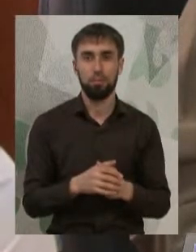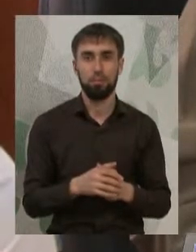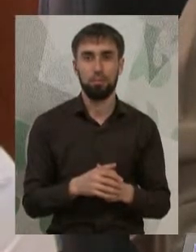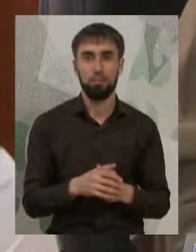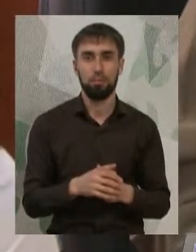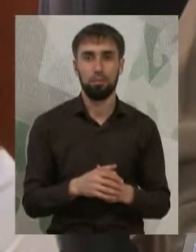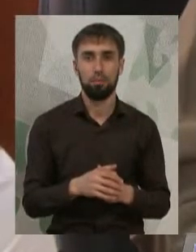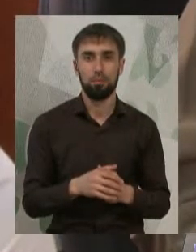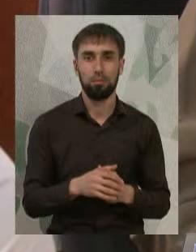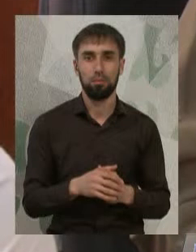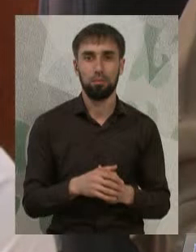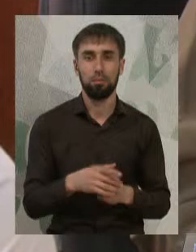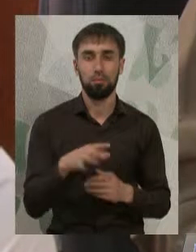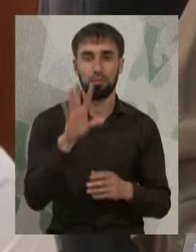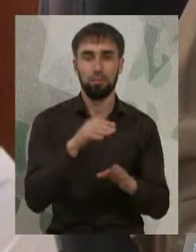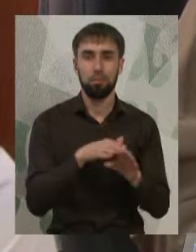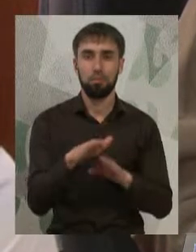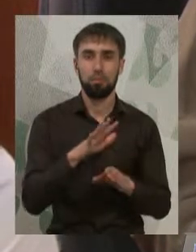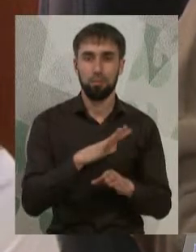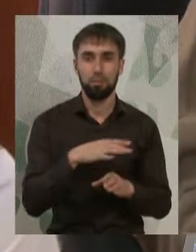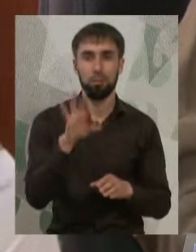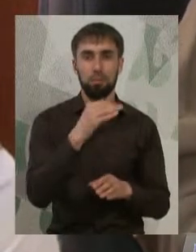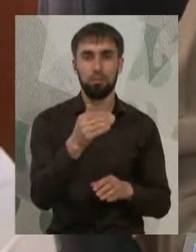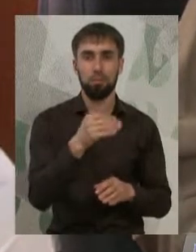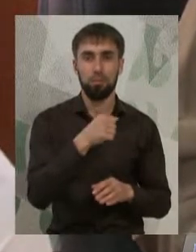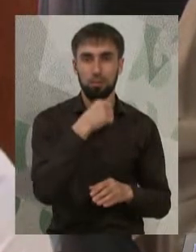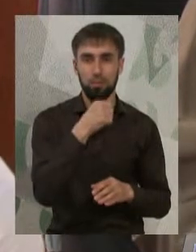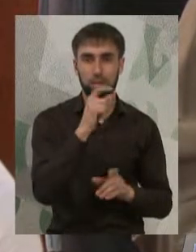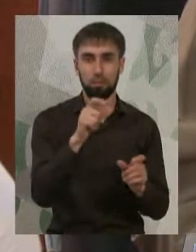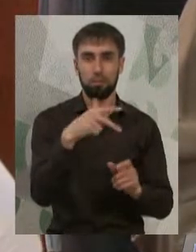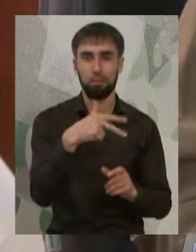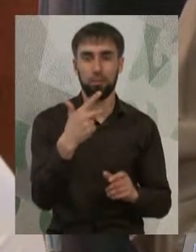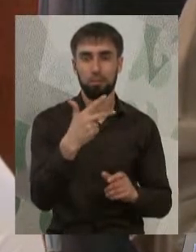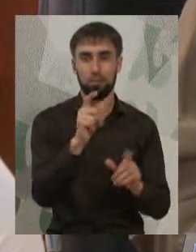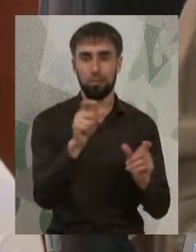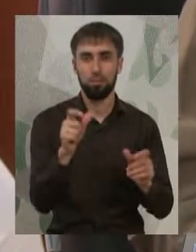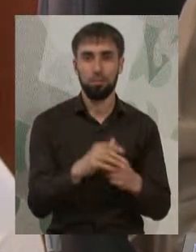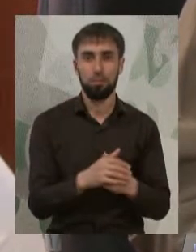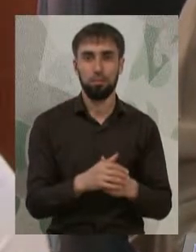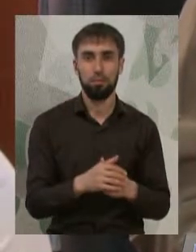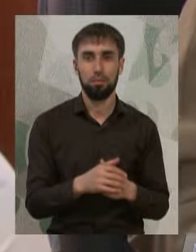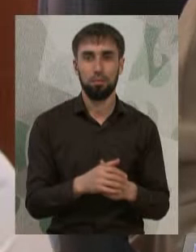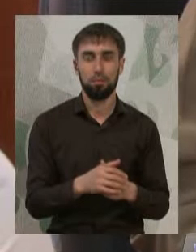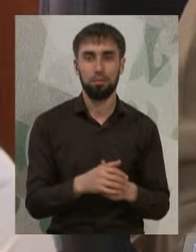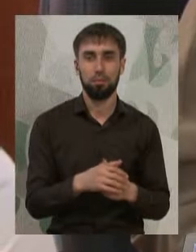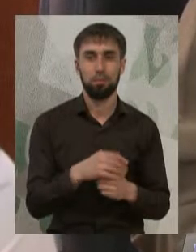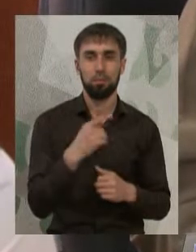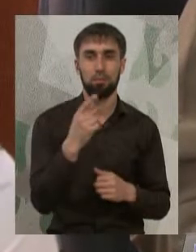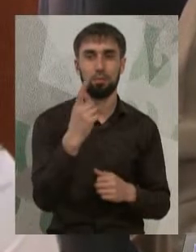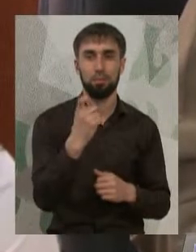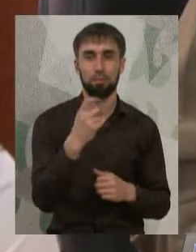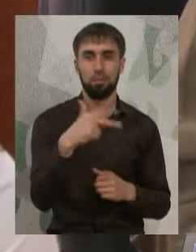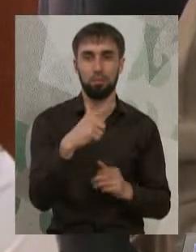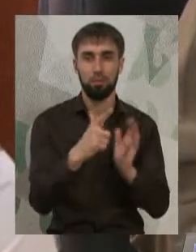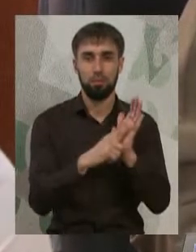деятельности. В 2019 году завершили обучение лиц предпенсионного возраста в количестве 133 человек, что составило 137% от